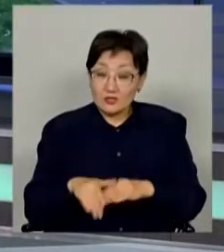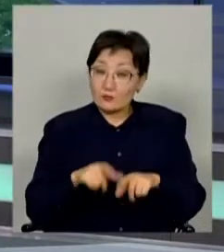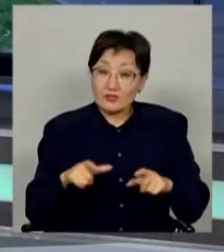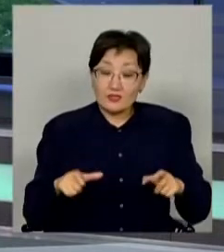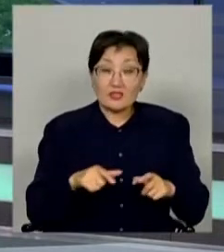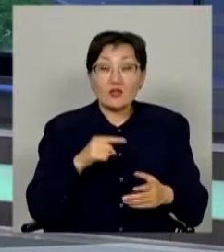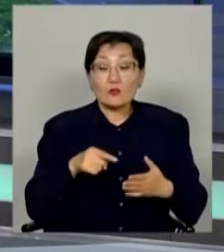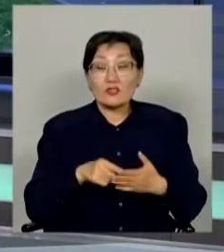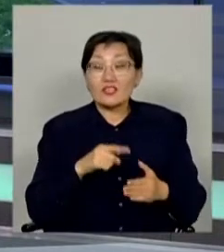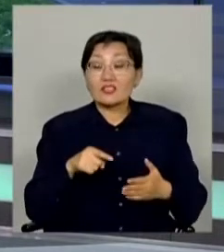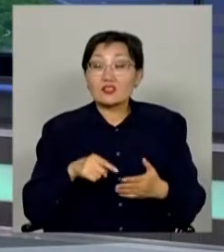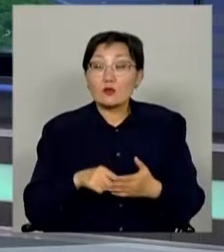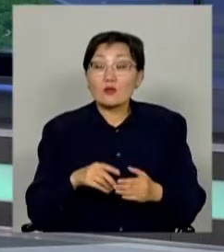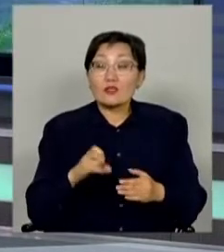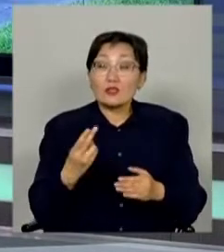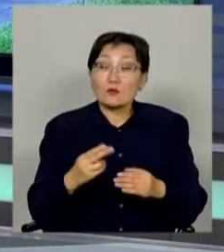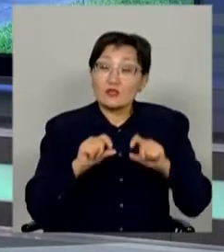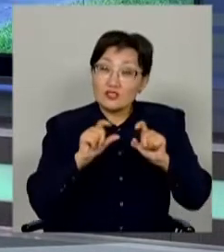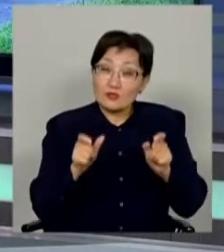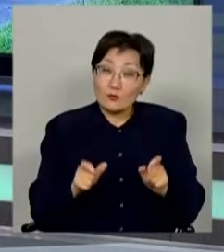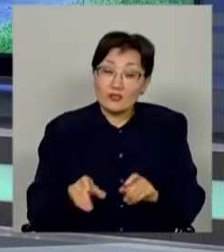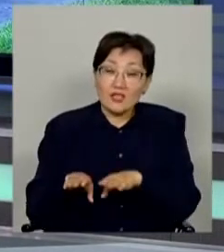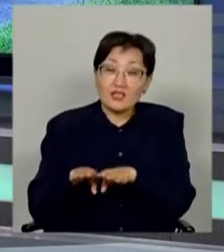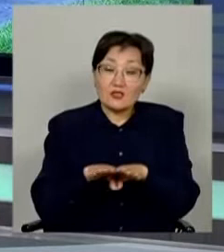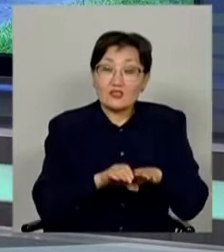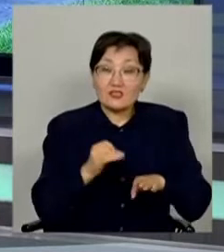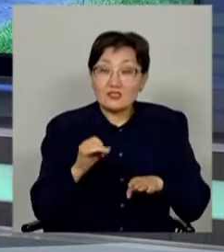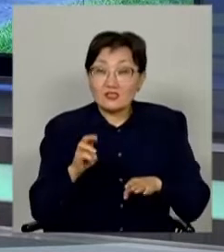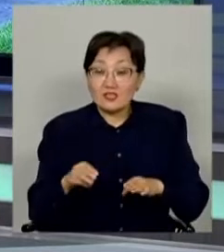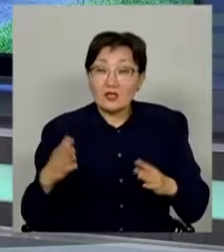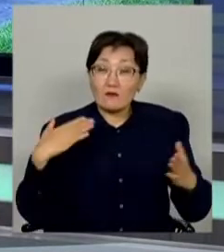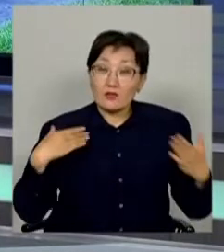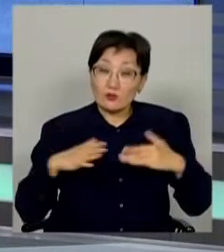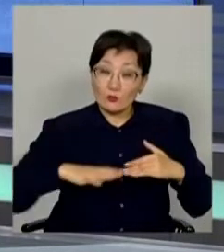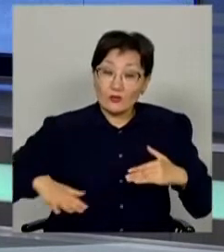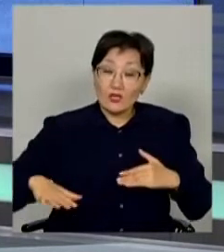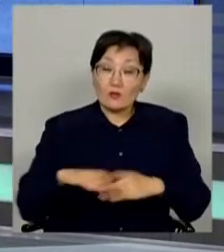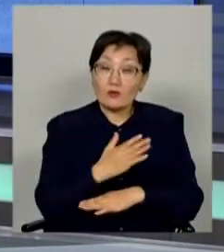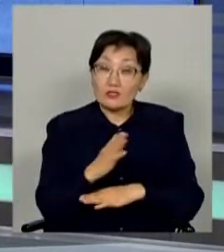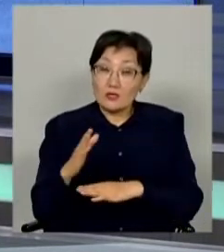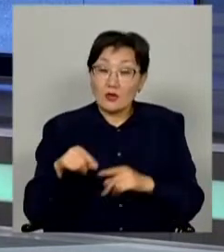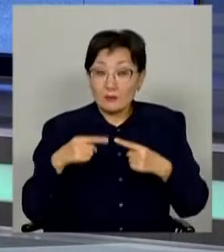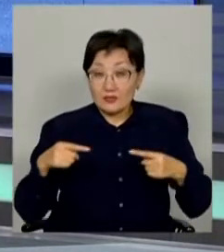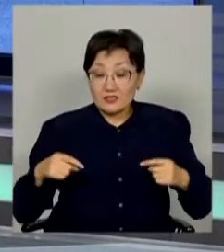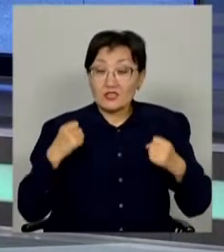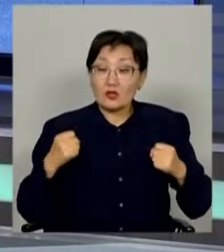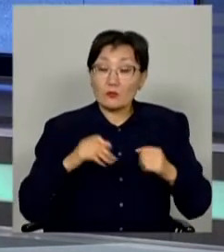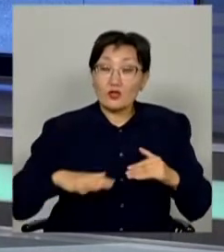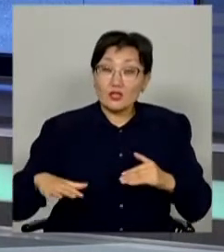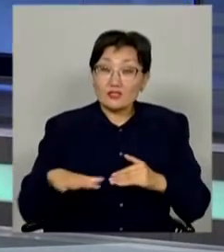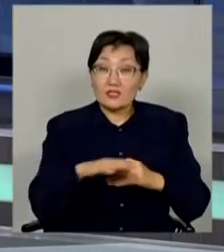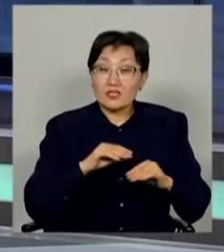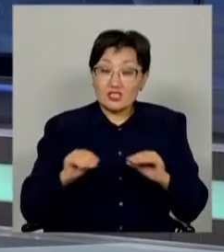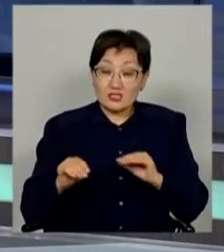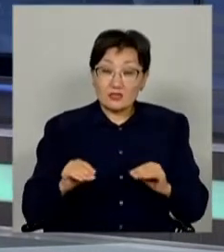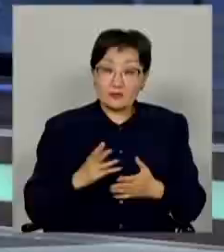тұрғындардың сұрауымен қалада ұлттық нақыштағы бірегей скейт, воркаут алаңдары, аллеялар және тағы да басқа спорт алаңқайлары жасалған.